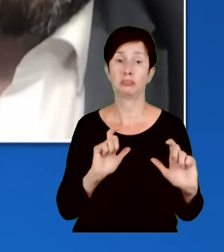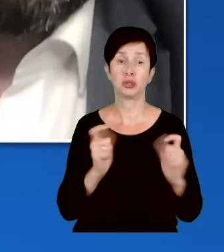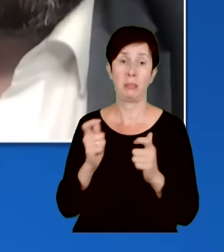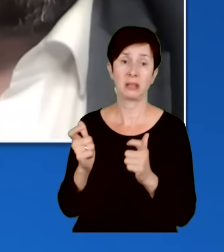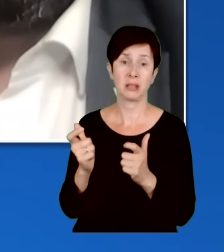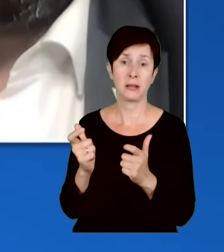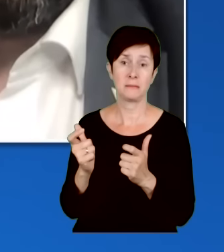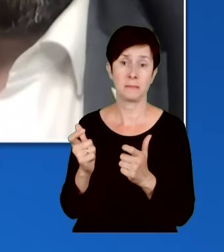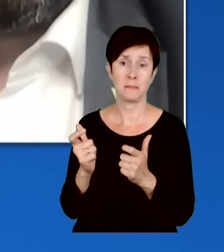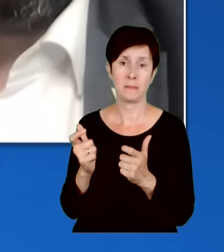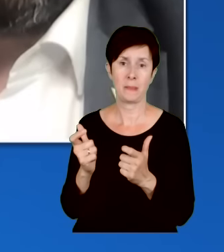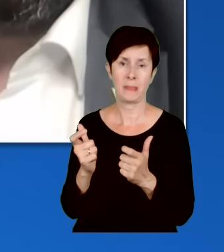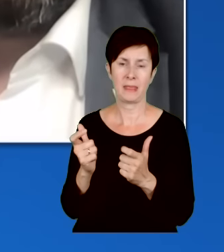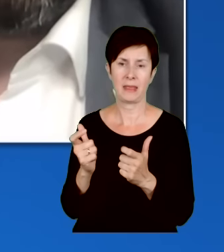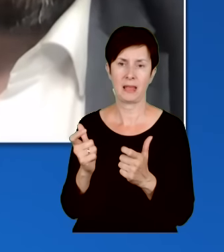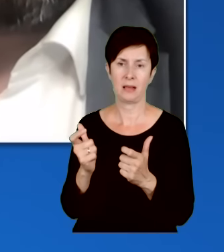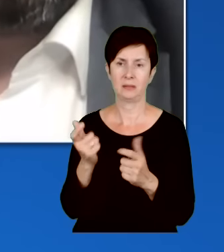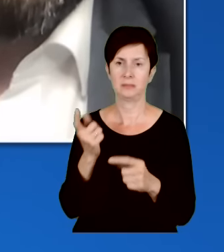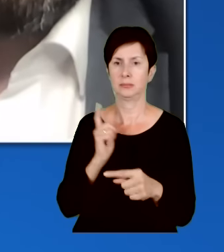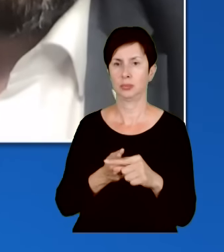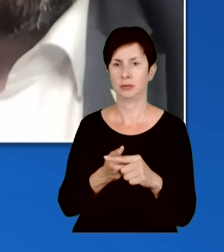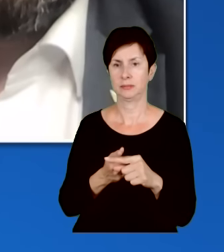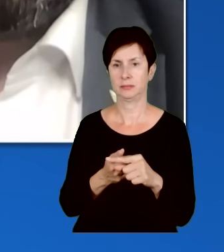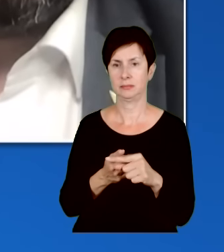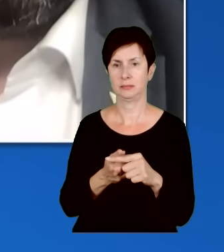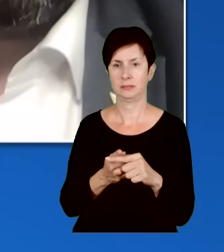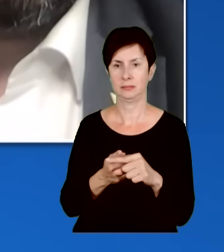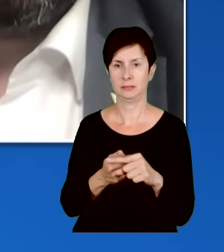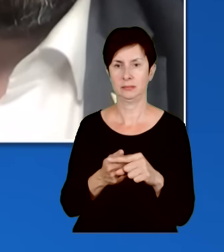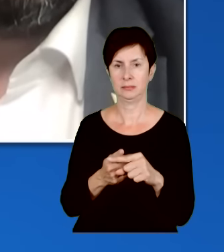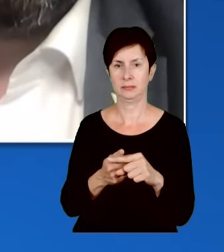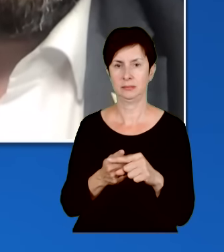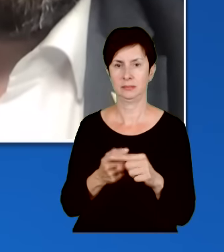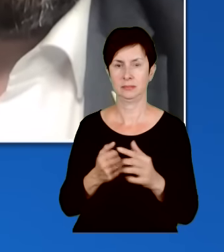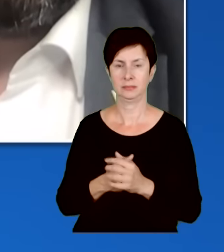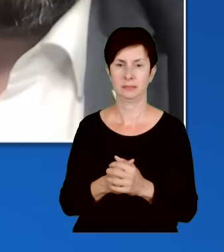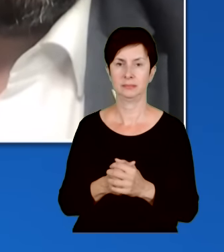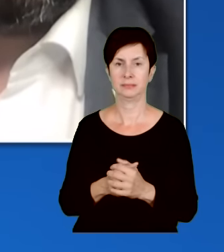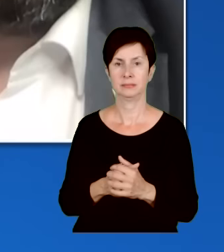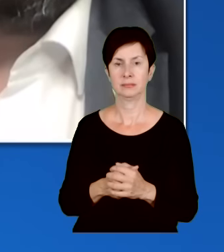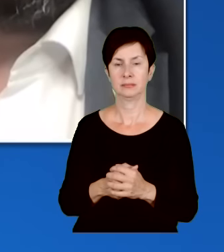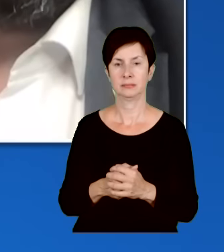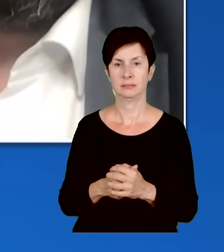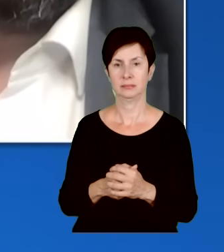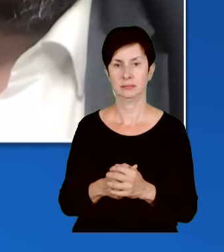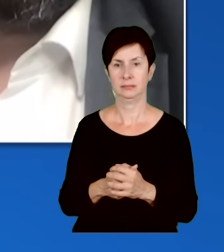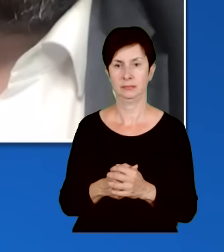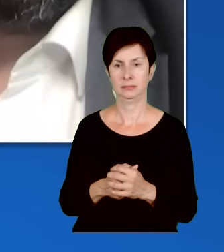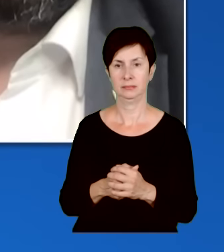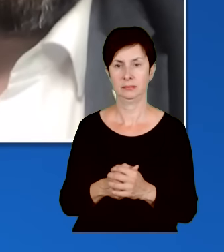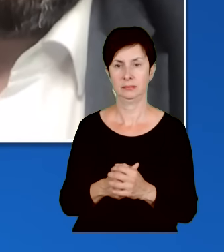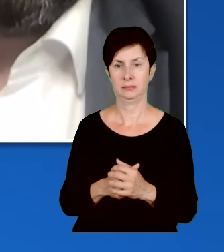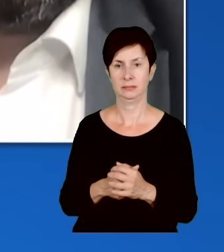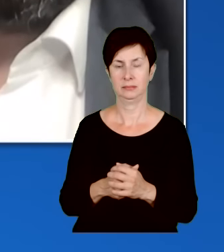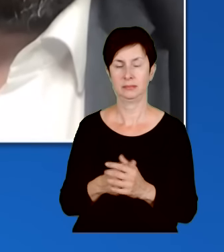zle panie po ale tutaj przepraszam bo mam informacje też z Ministerstwa Sprawiedliwości Myślę że akurat w tej